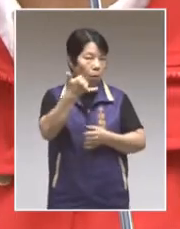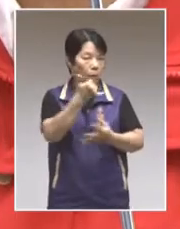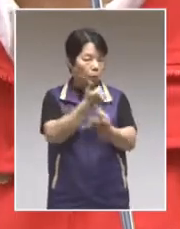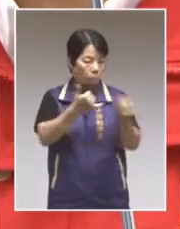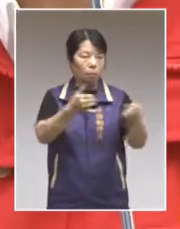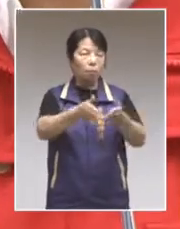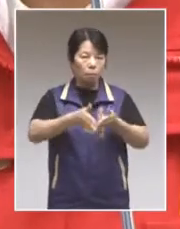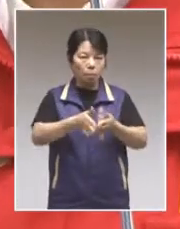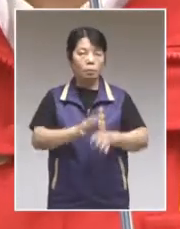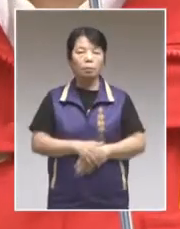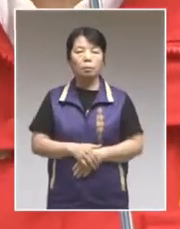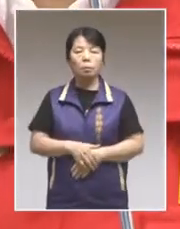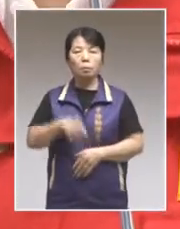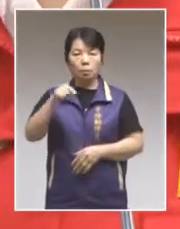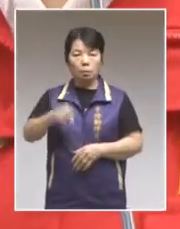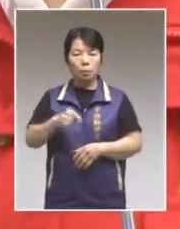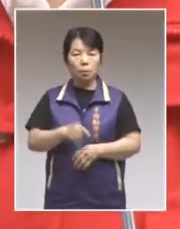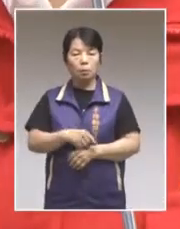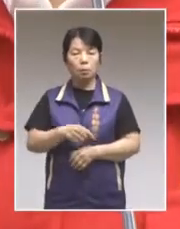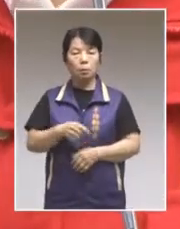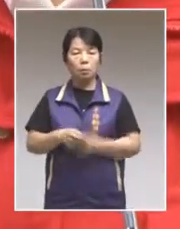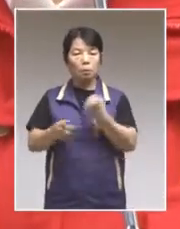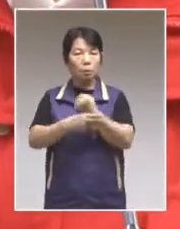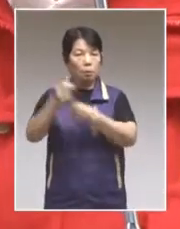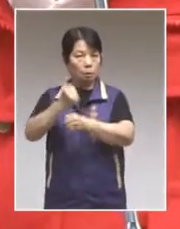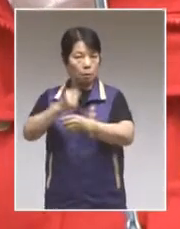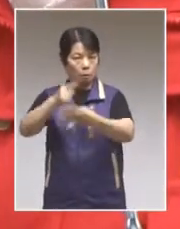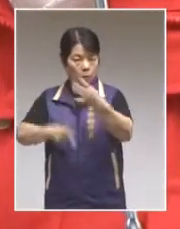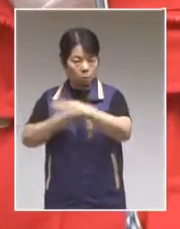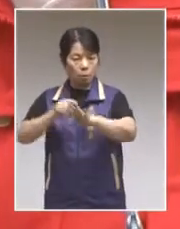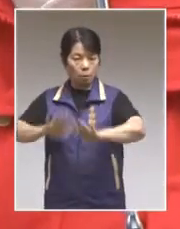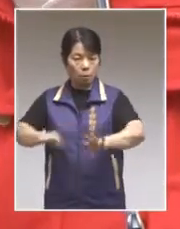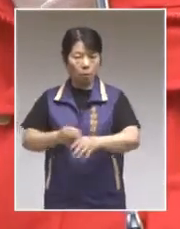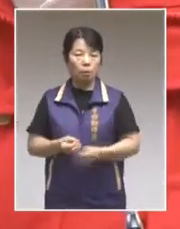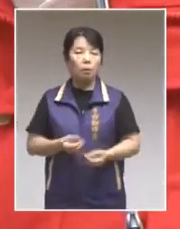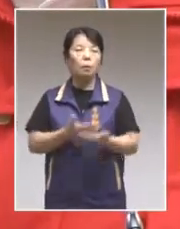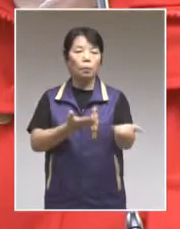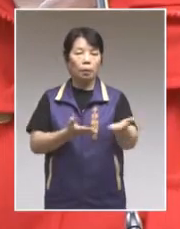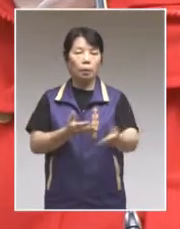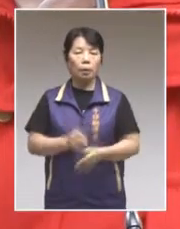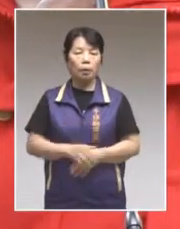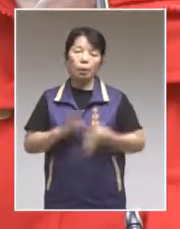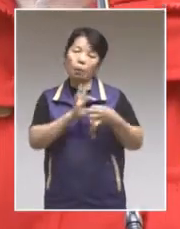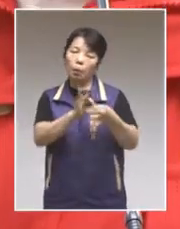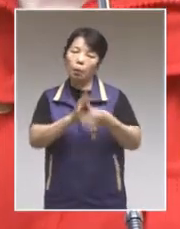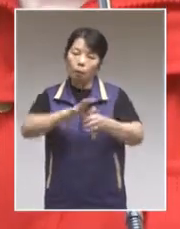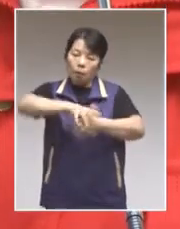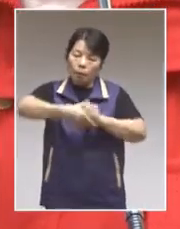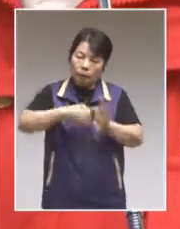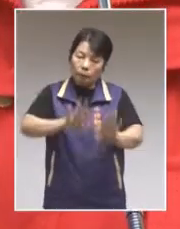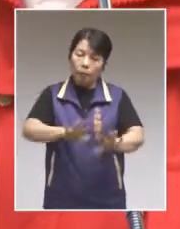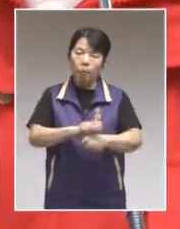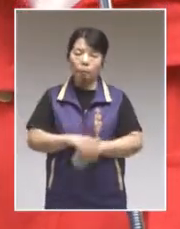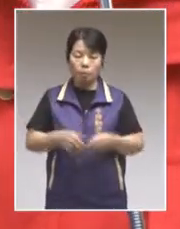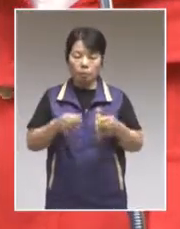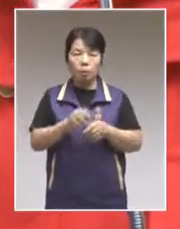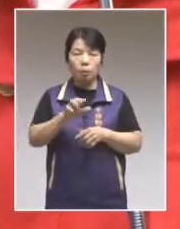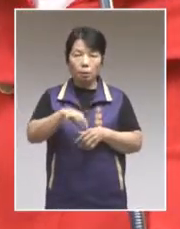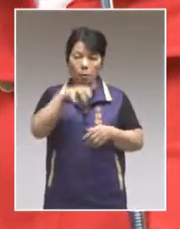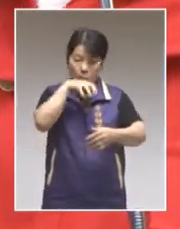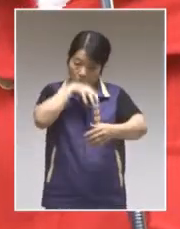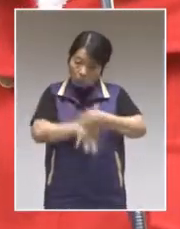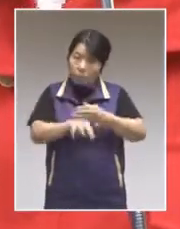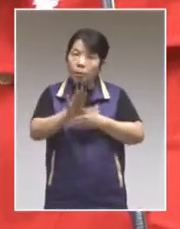们的李干事，好，我们就会发放关怀包，好，里面有五支